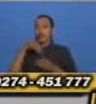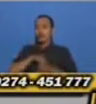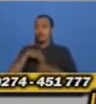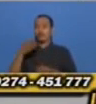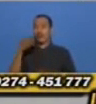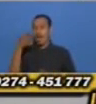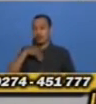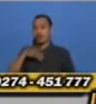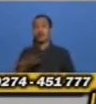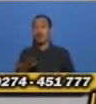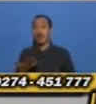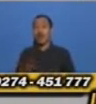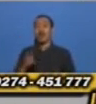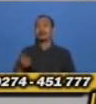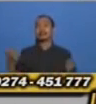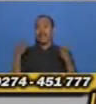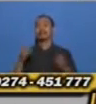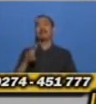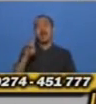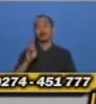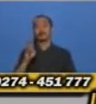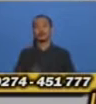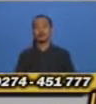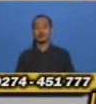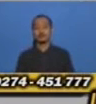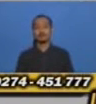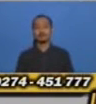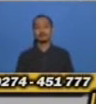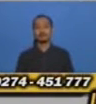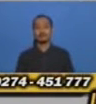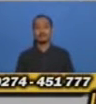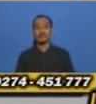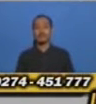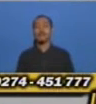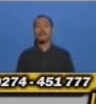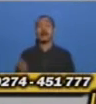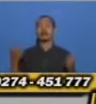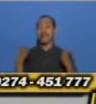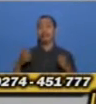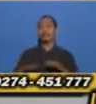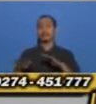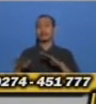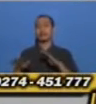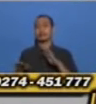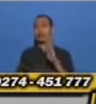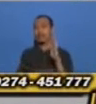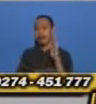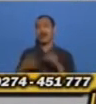utama kita harus sehat. Sehat itu dengan standar-standarnya. Jadi